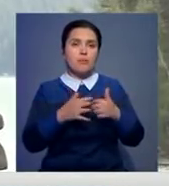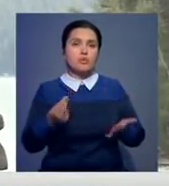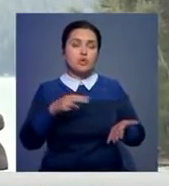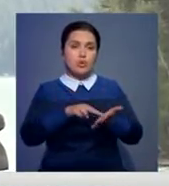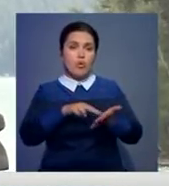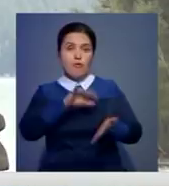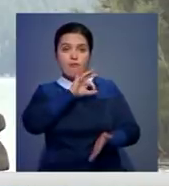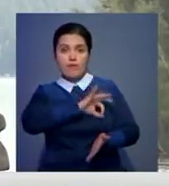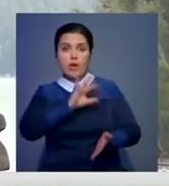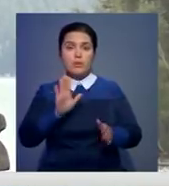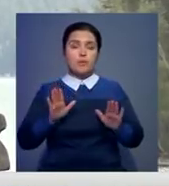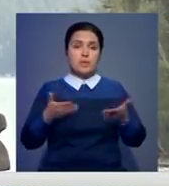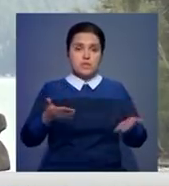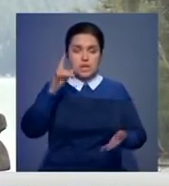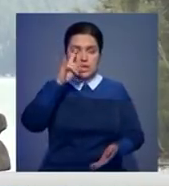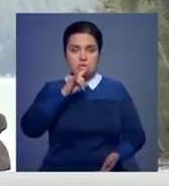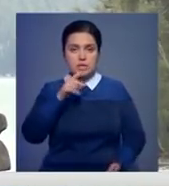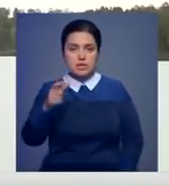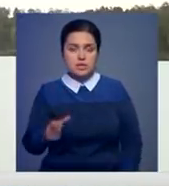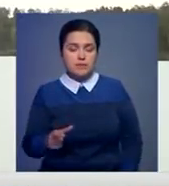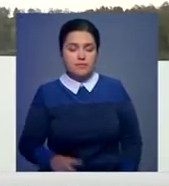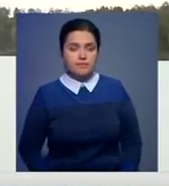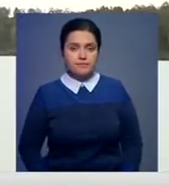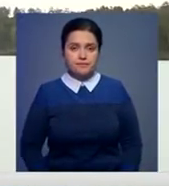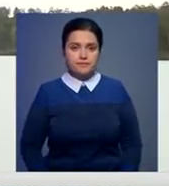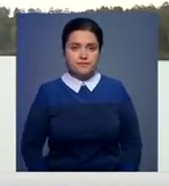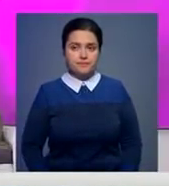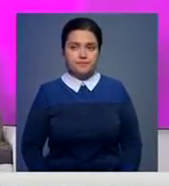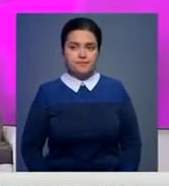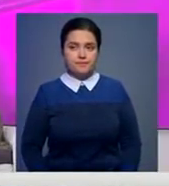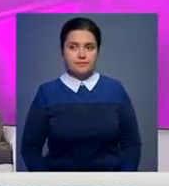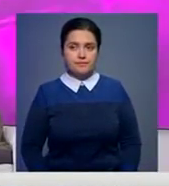Наиболее выгодные варианты будут предложены казахстанцам.